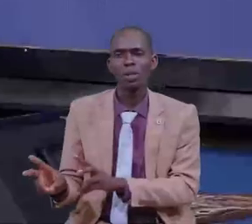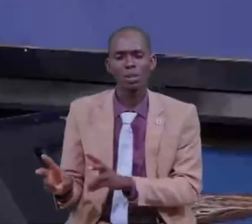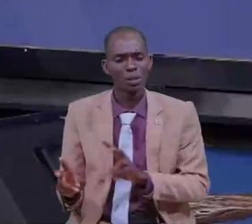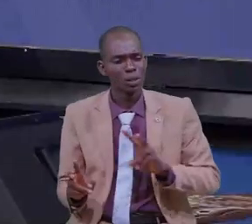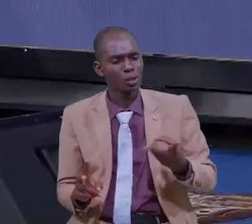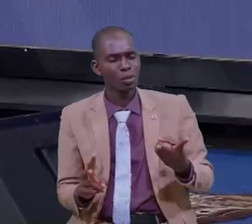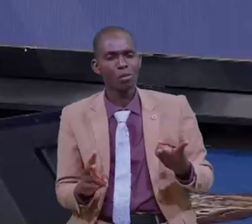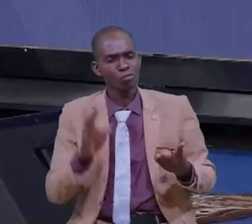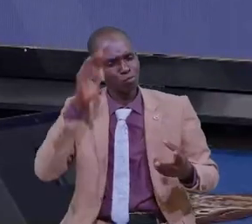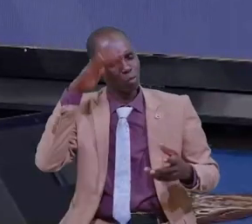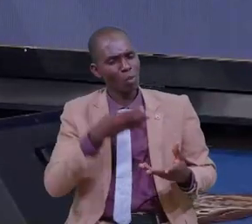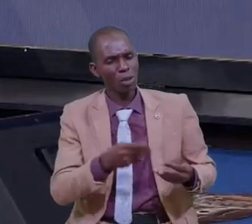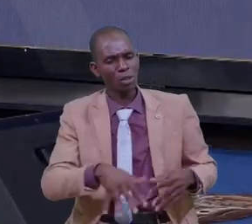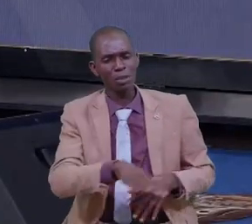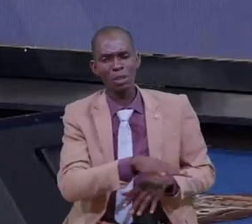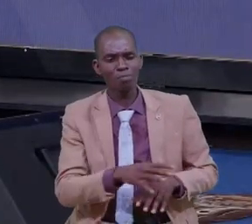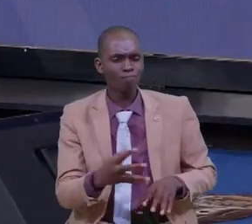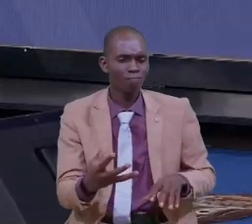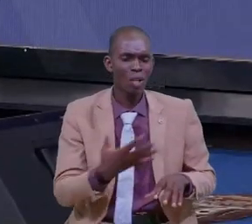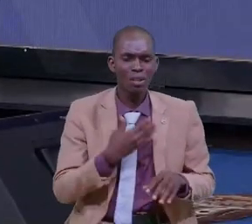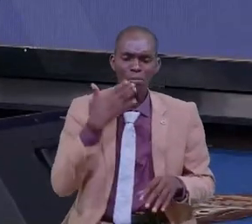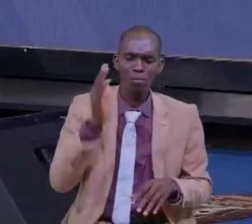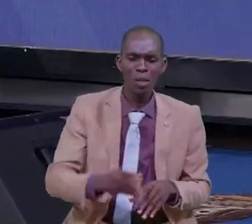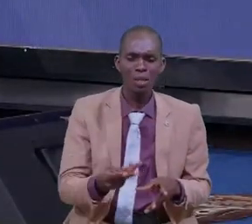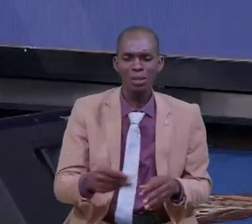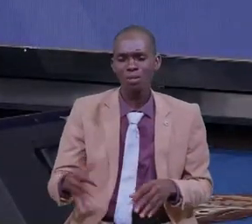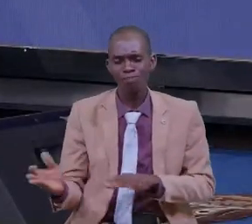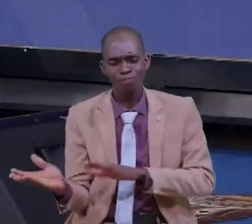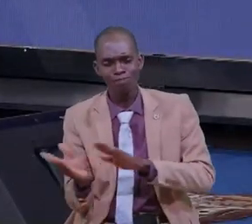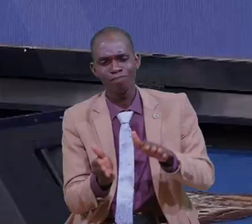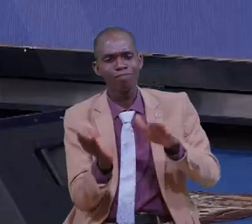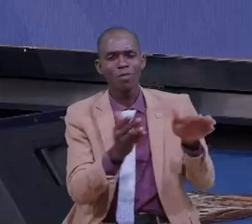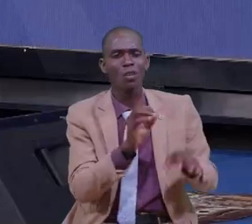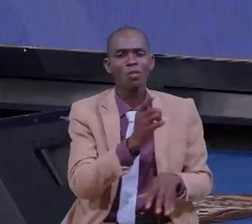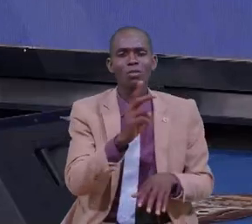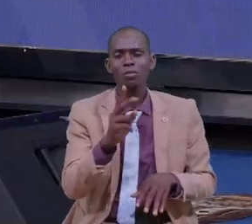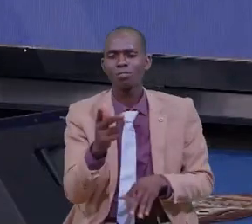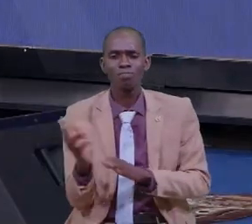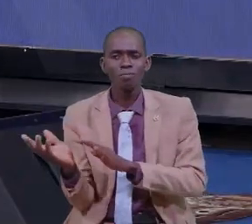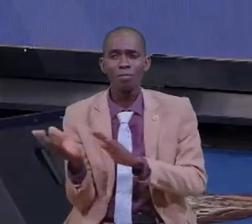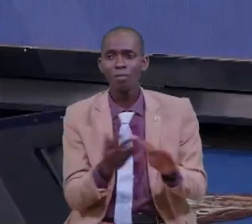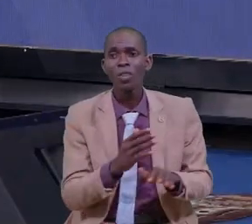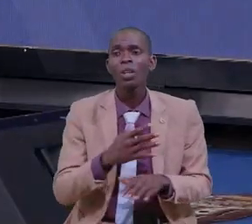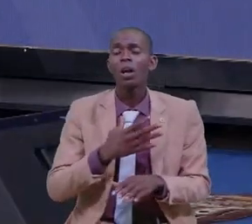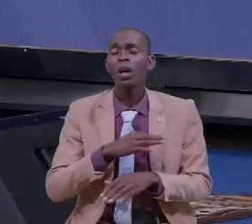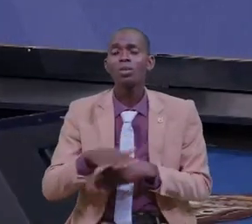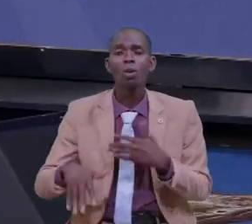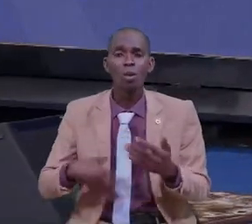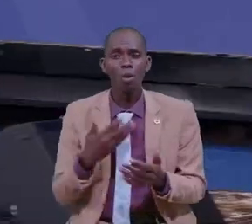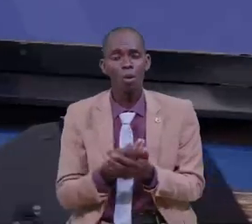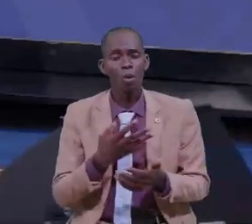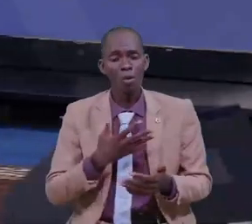du long du chemin inutile, la terre pierreuse, la terre d'épines. Et les quatre